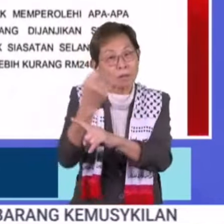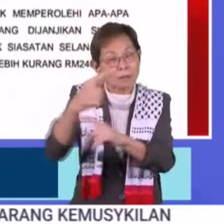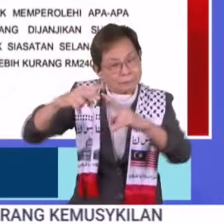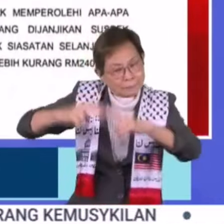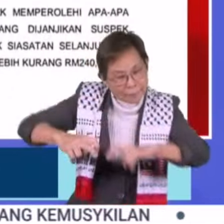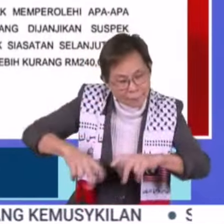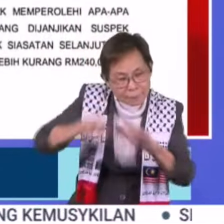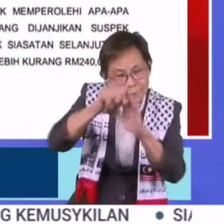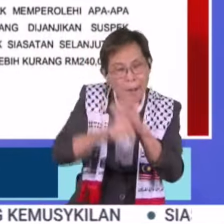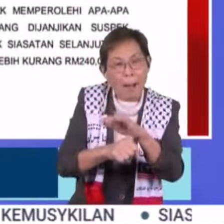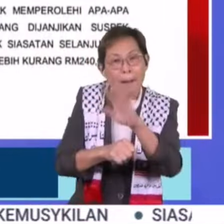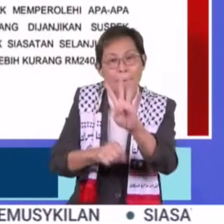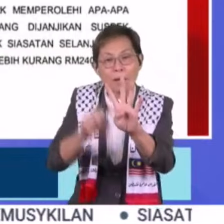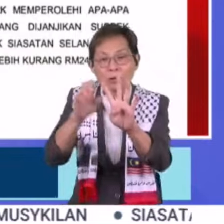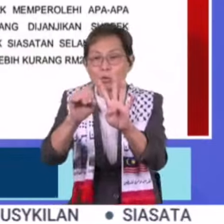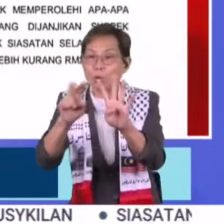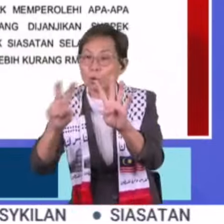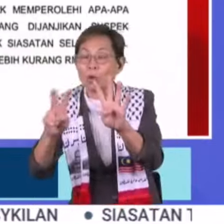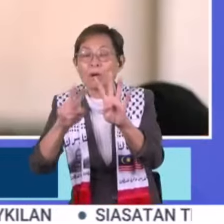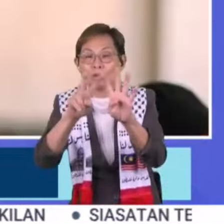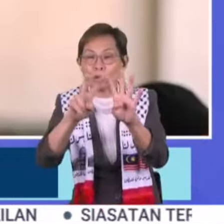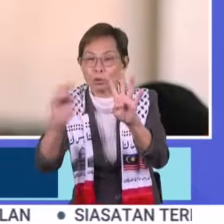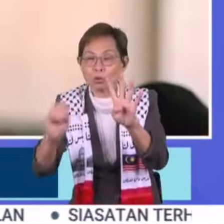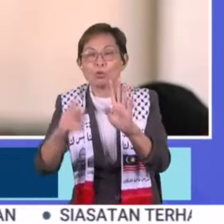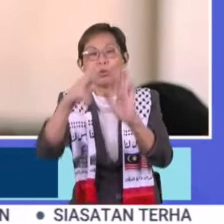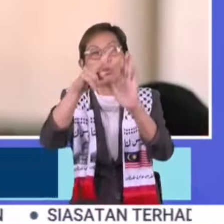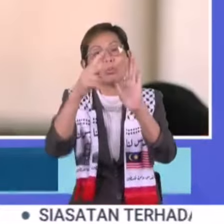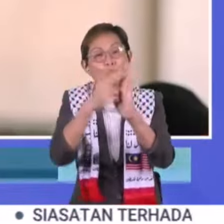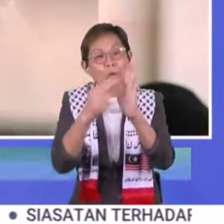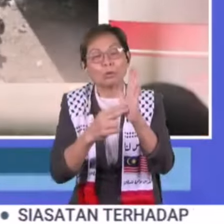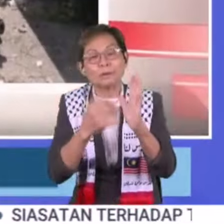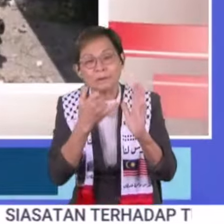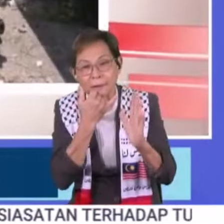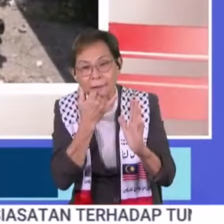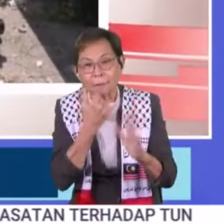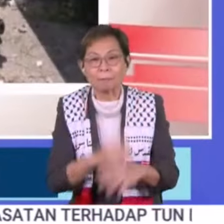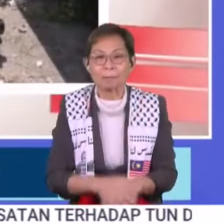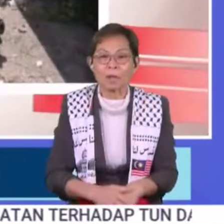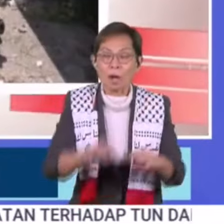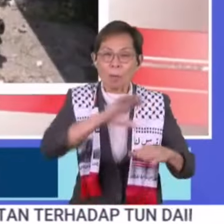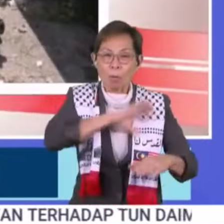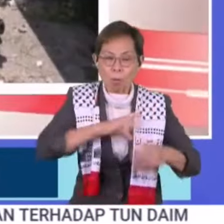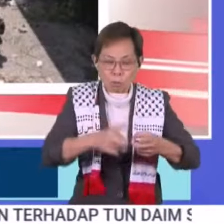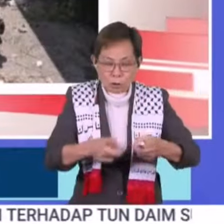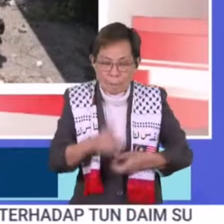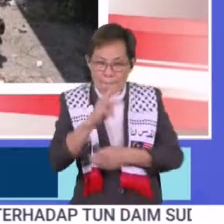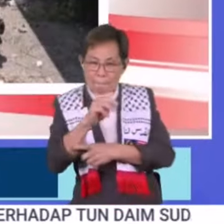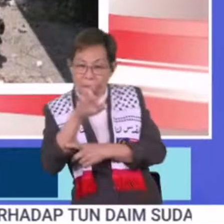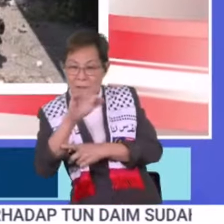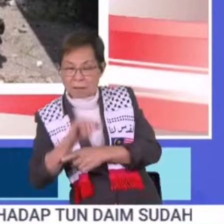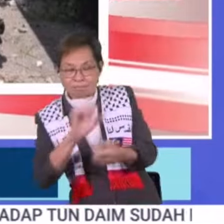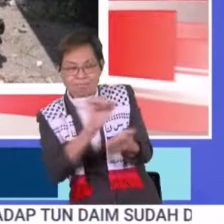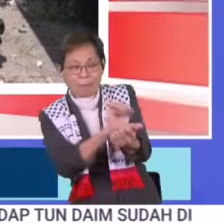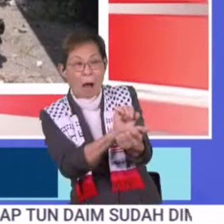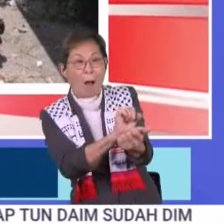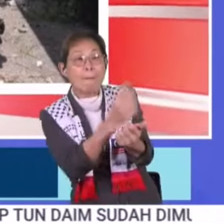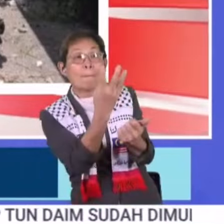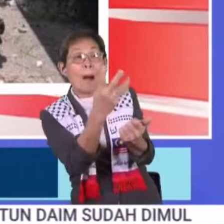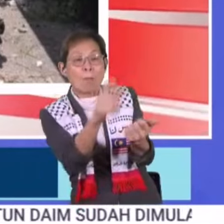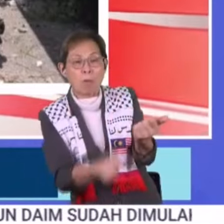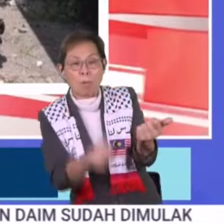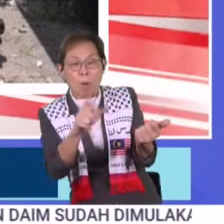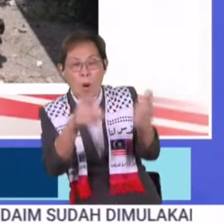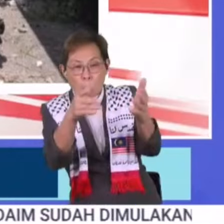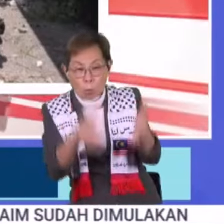disiasat mengikut Seksyen 420 Kanun Keseksaan. Polis daerah Miri berjaya menahan empat lelaki